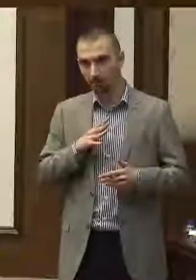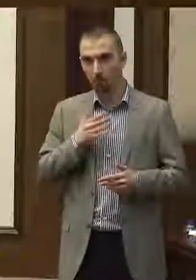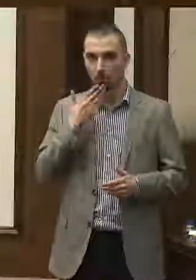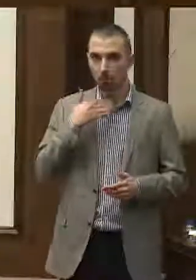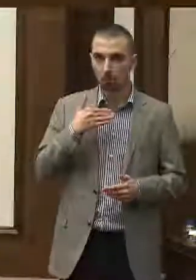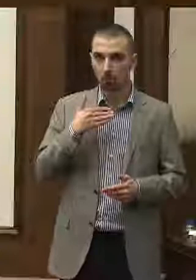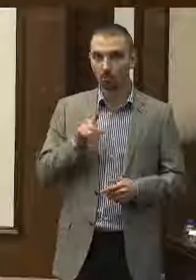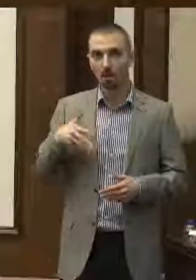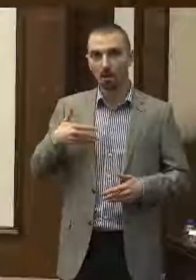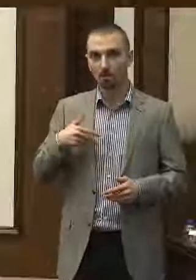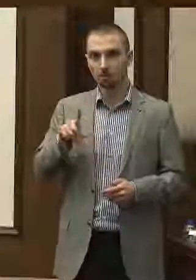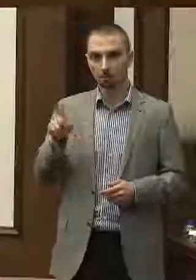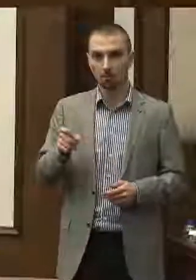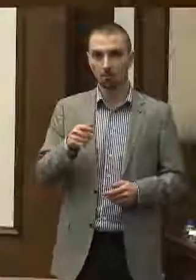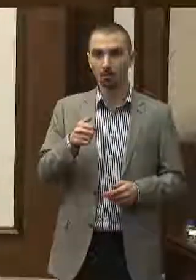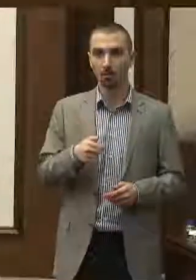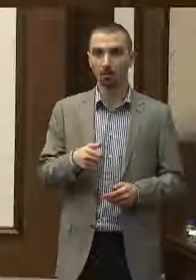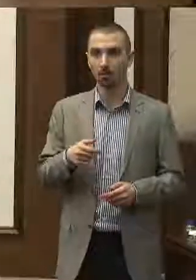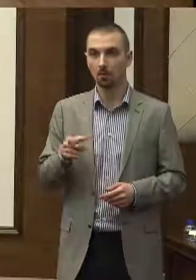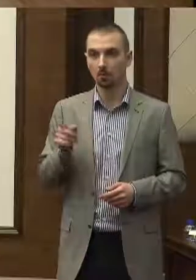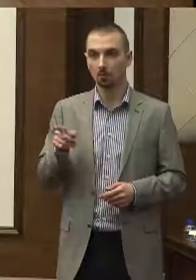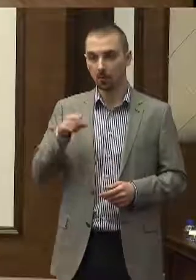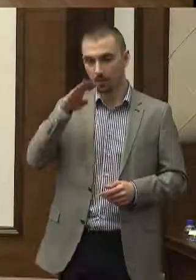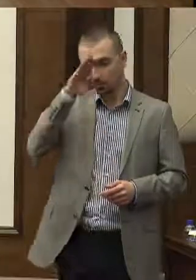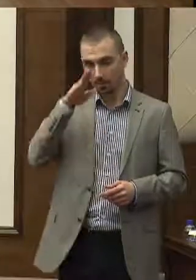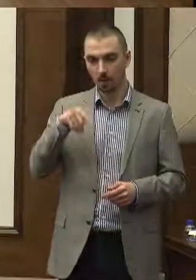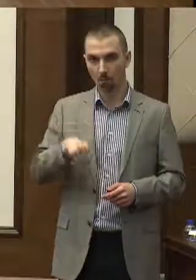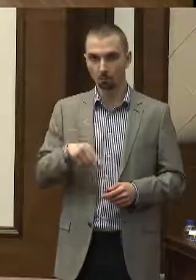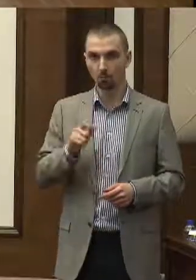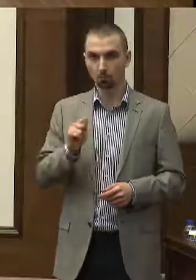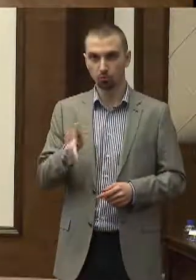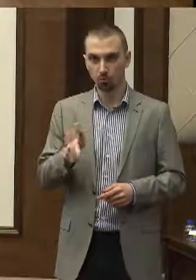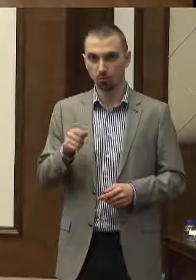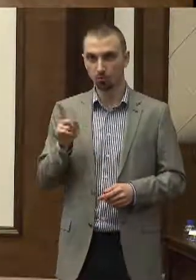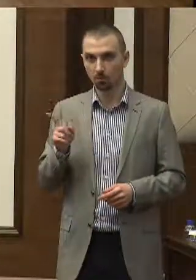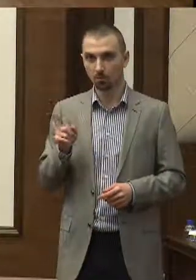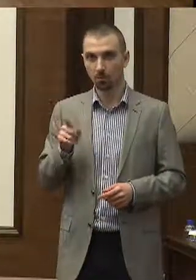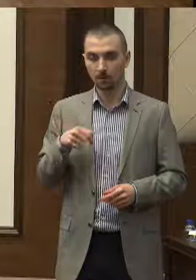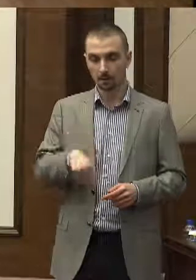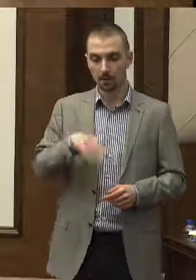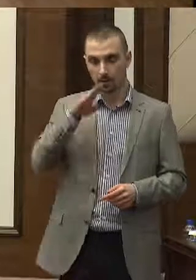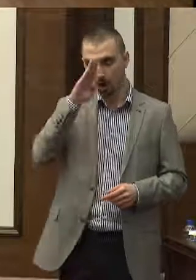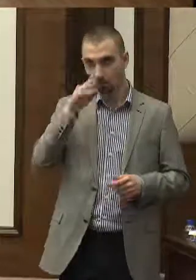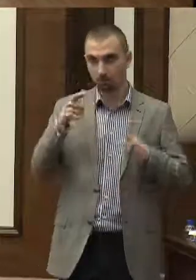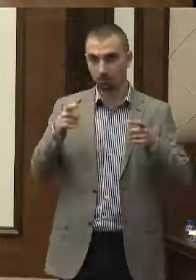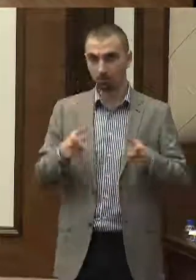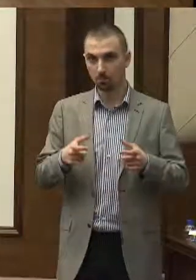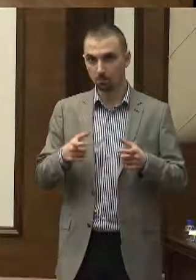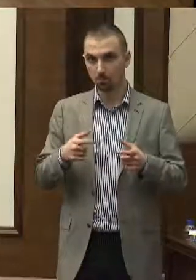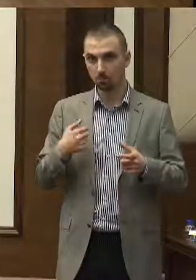var mı? Merak ettim, onun için sordum. 6 Nokta Körler Derneği İstanbul Şubesi. Evet. İstanbul'da bizim bu bilgileri